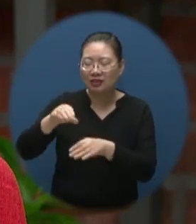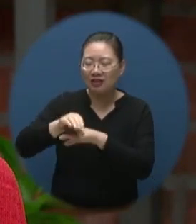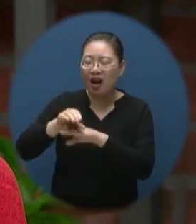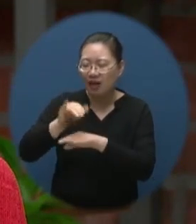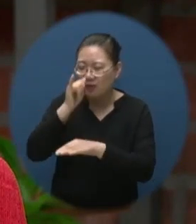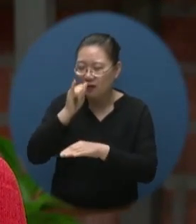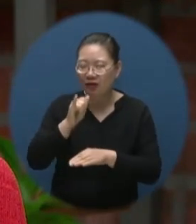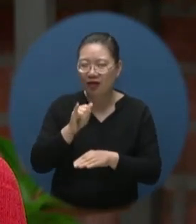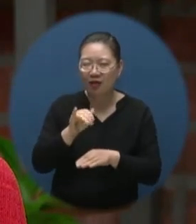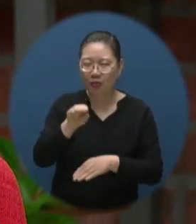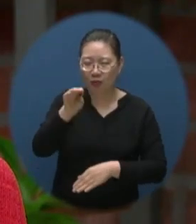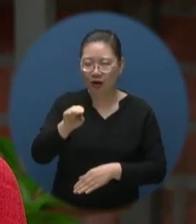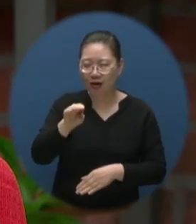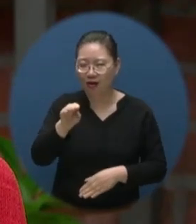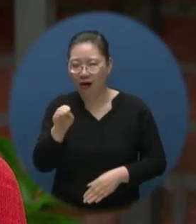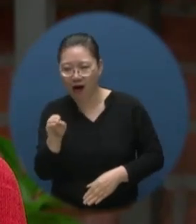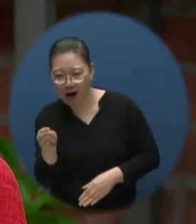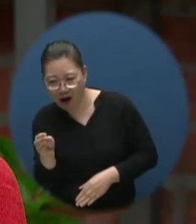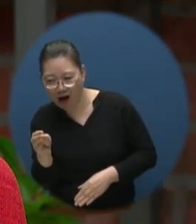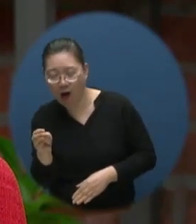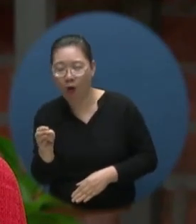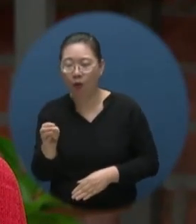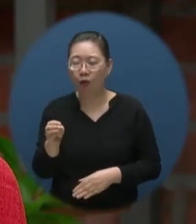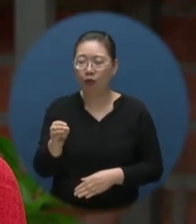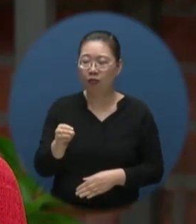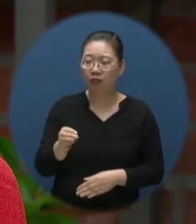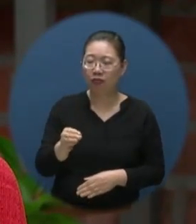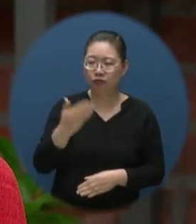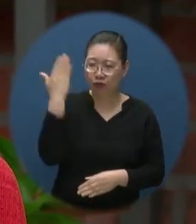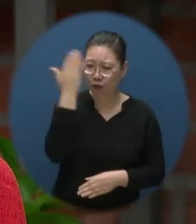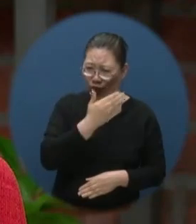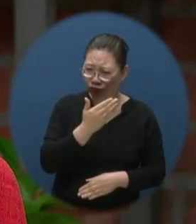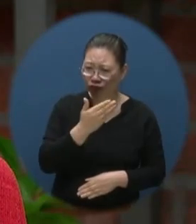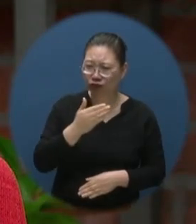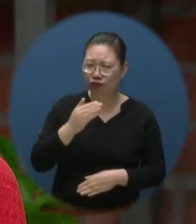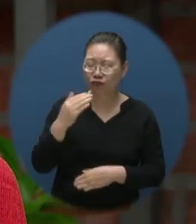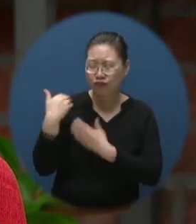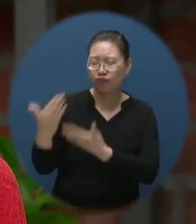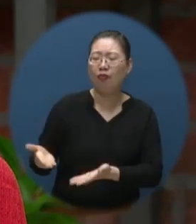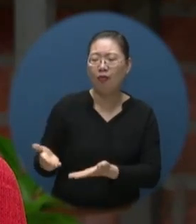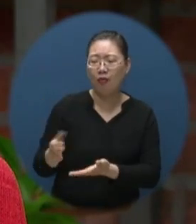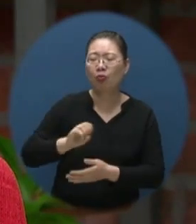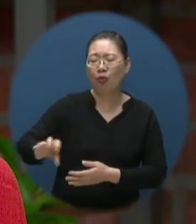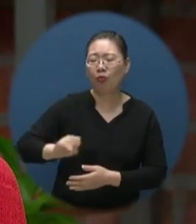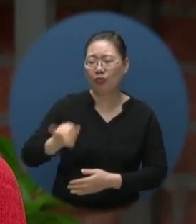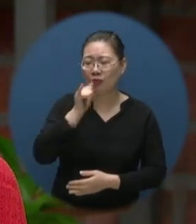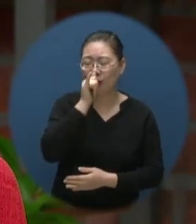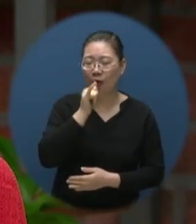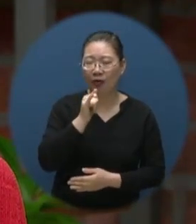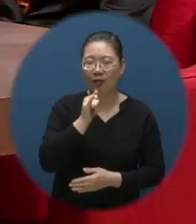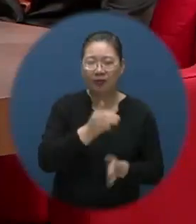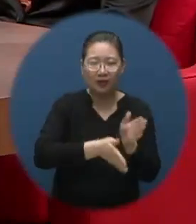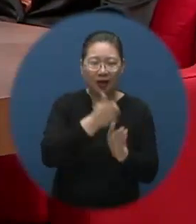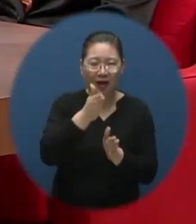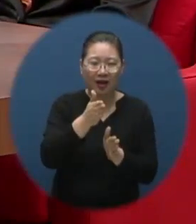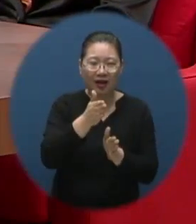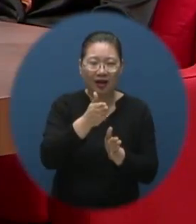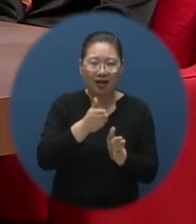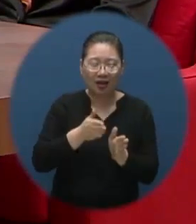있고, 옆으로 누워 있는 것도 있고, 멀쩡한 차도 있고. 아이, 시내 들어갈 때까지 계속 그런